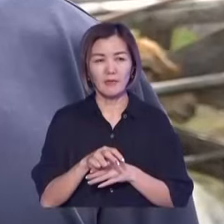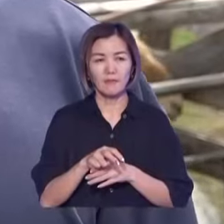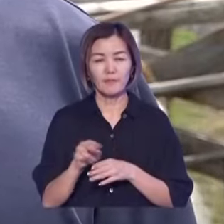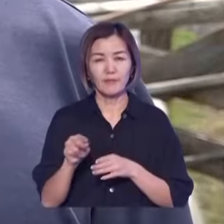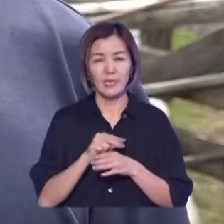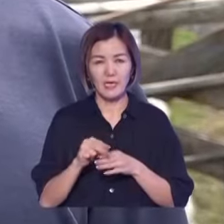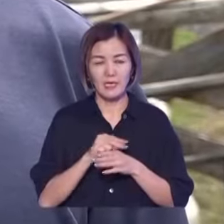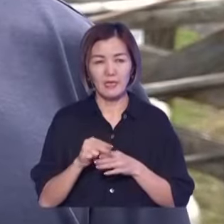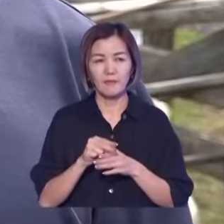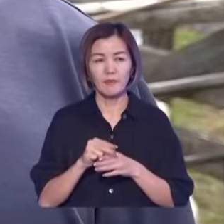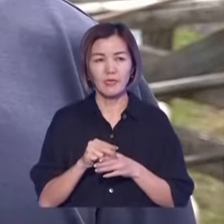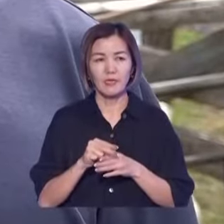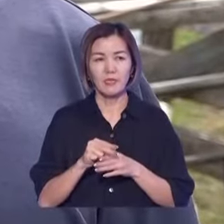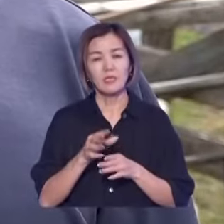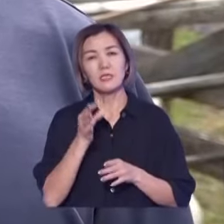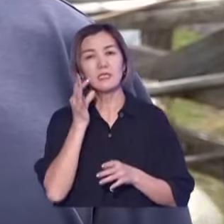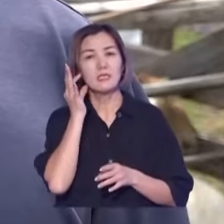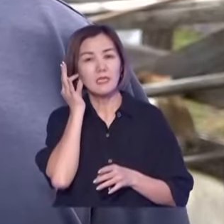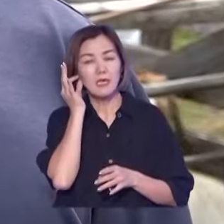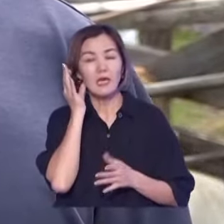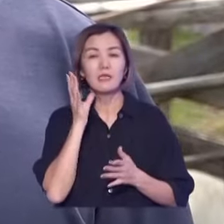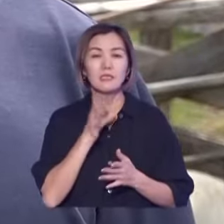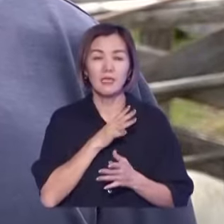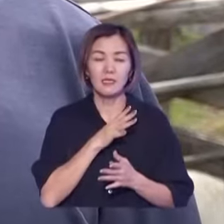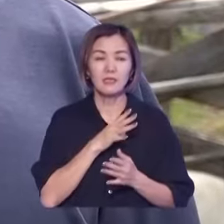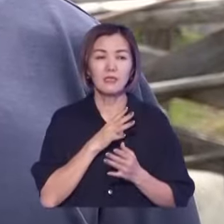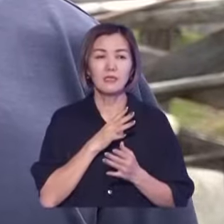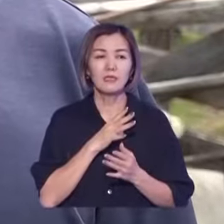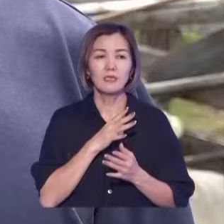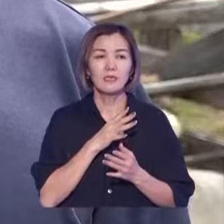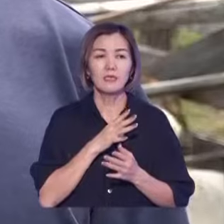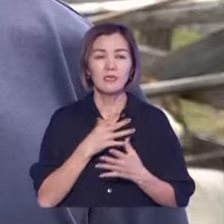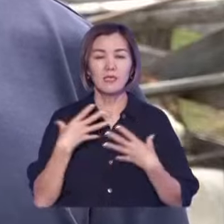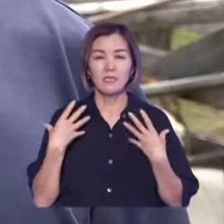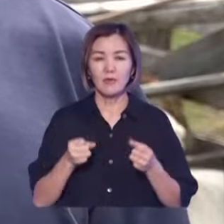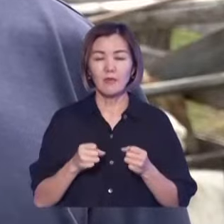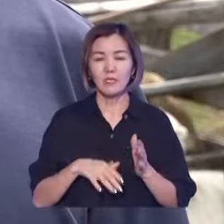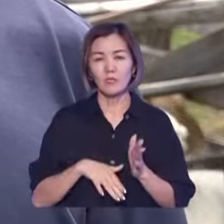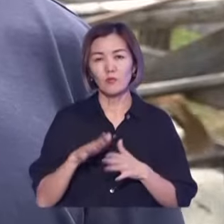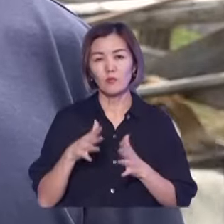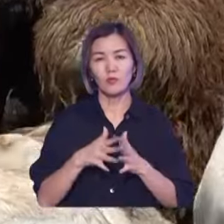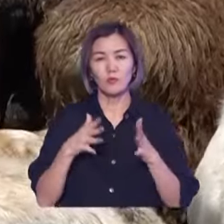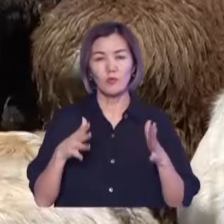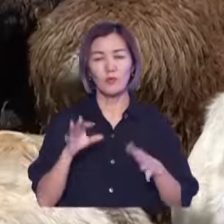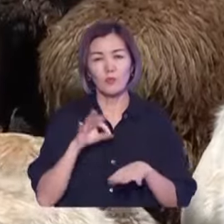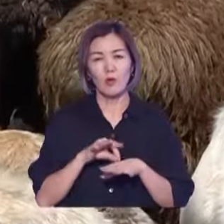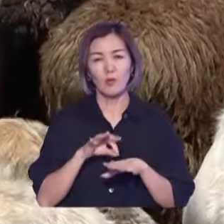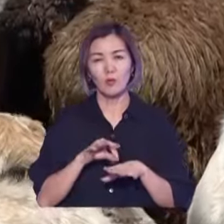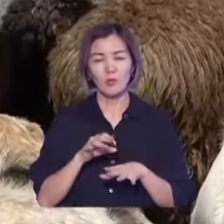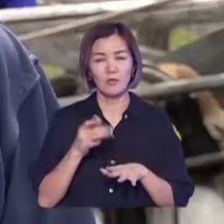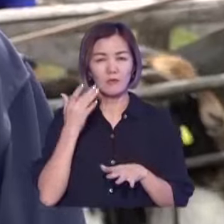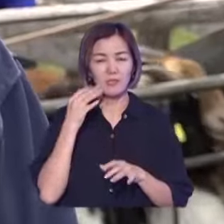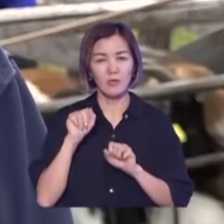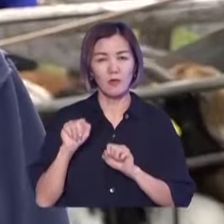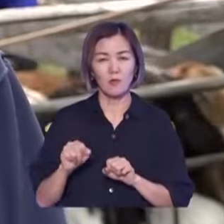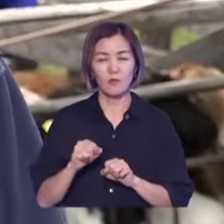дәрілеп уақытында. Солардың арқасында да мына малымыз аман есен өсіп кішкене. Ауру анамынаудан жақсы, қыстан